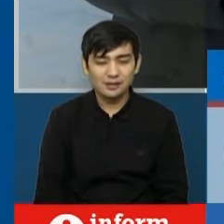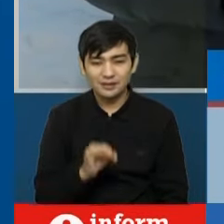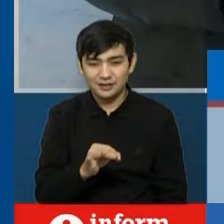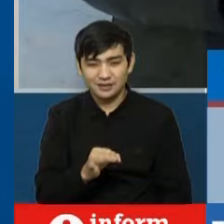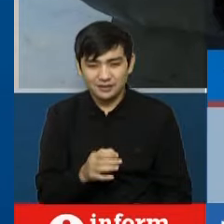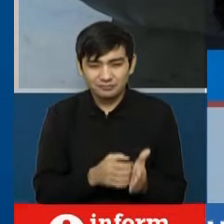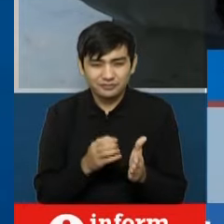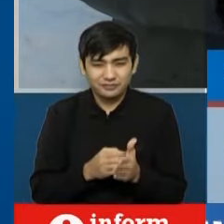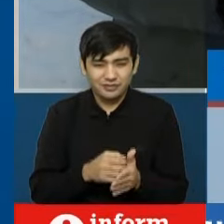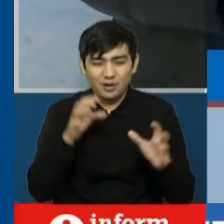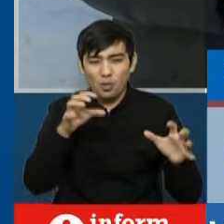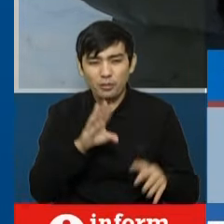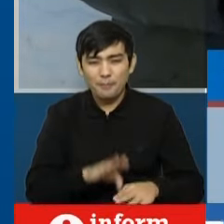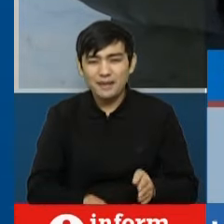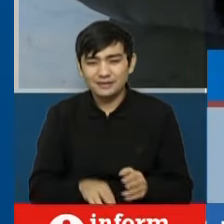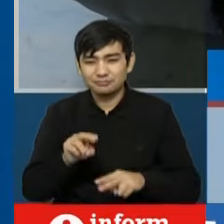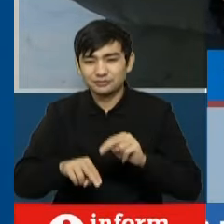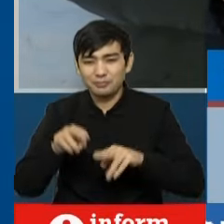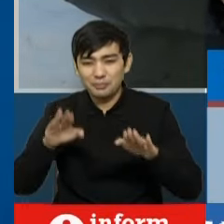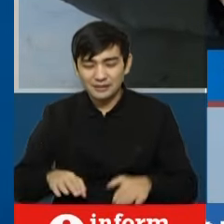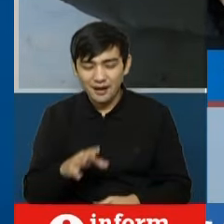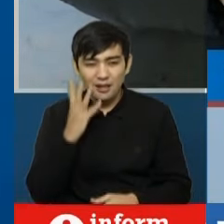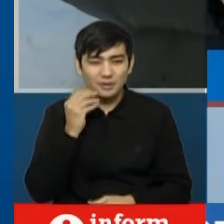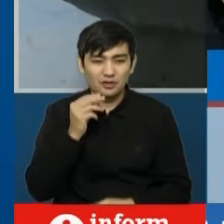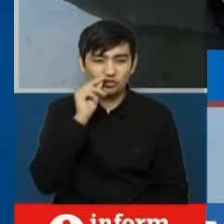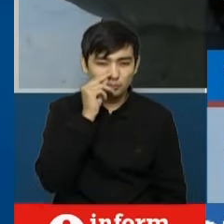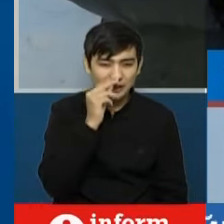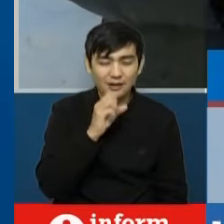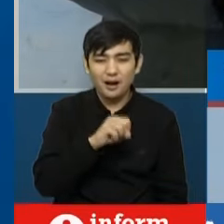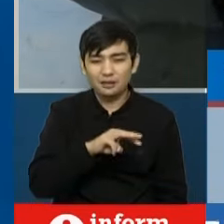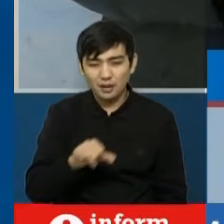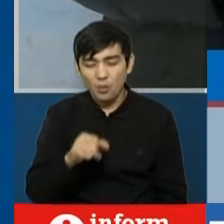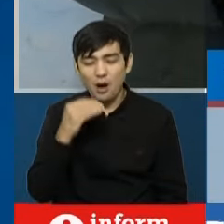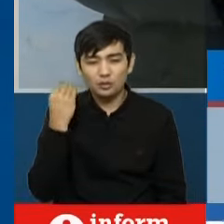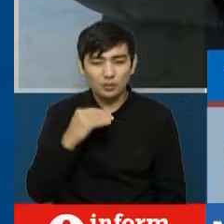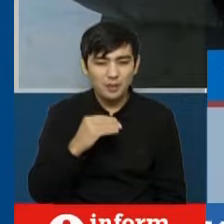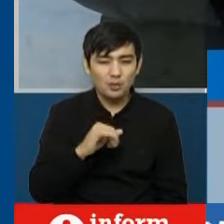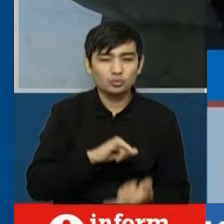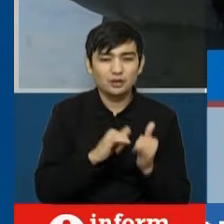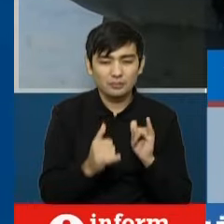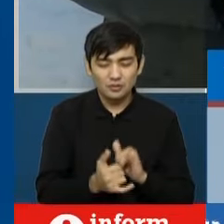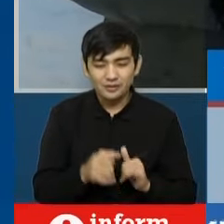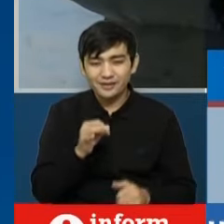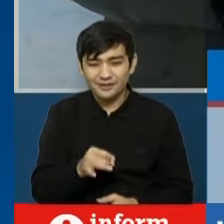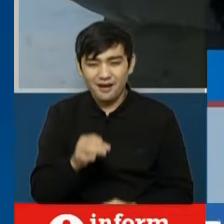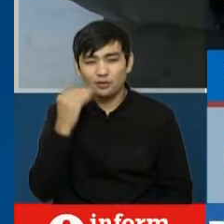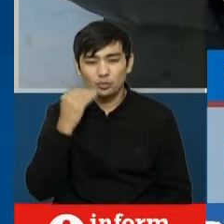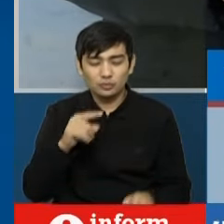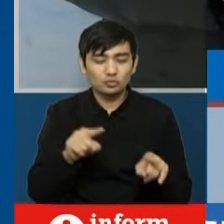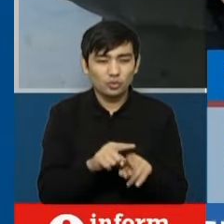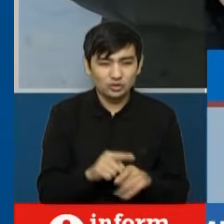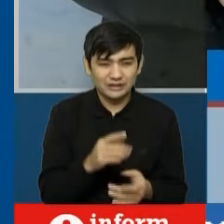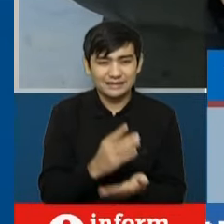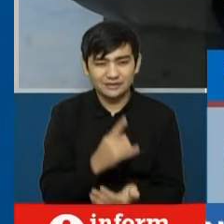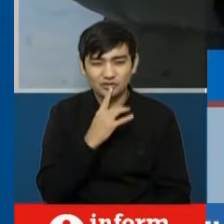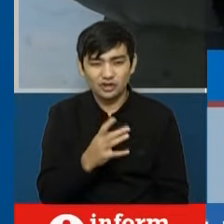с незаконной застройкой наблюдается в Алматы, Шымкенте, Атырау, Актубе, Усть-Каменогорске. В Актубе, к примеру, речь идет даже